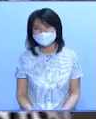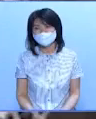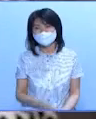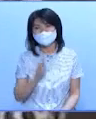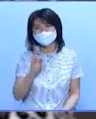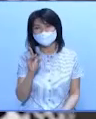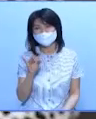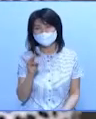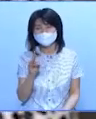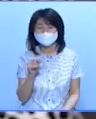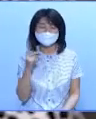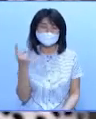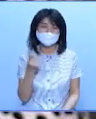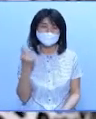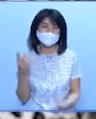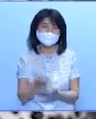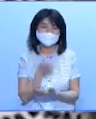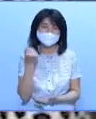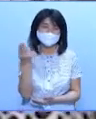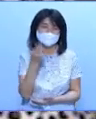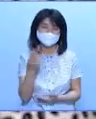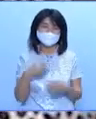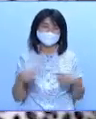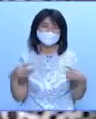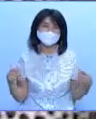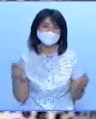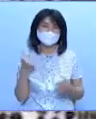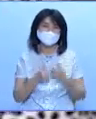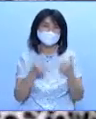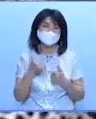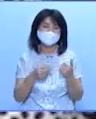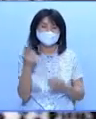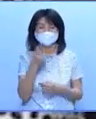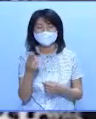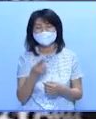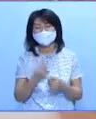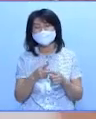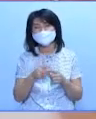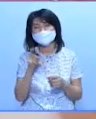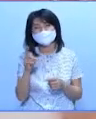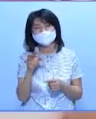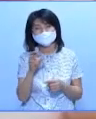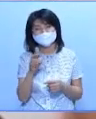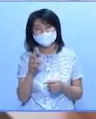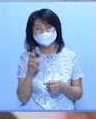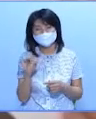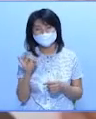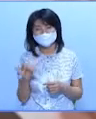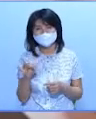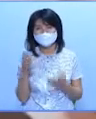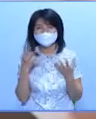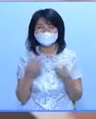Карина Крафт – неоднократный победитель различных художественных конкурсов, а рисование – это ее хобби. Ко Дню Победы семиклассница